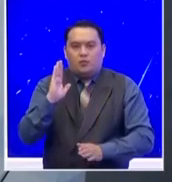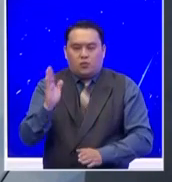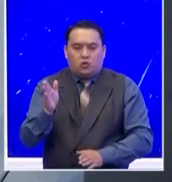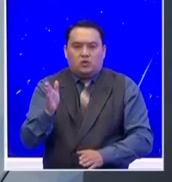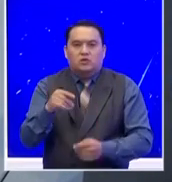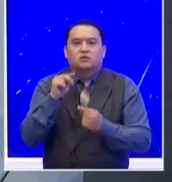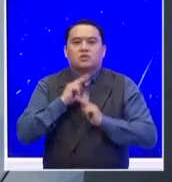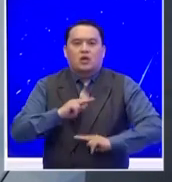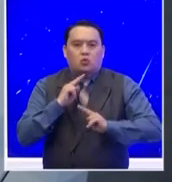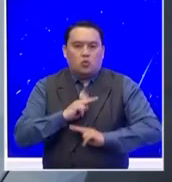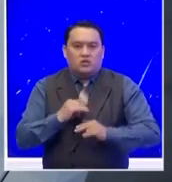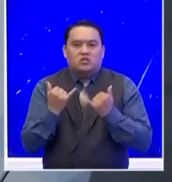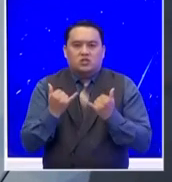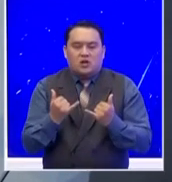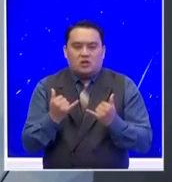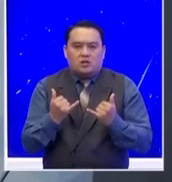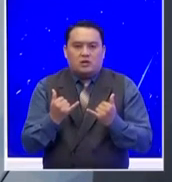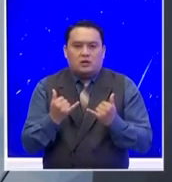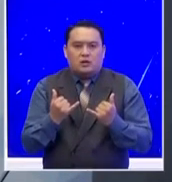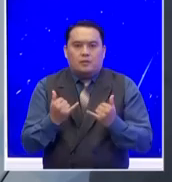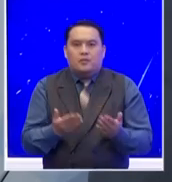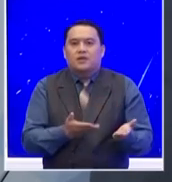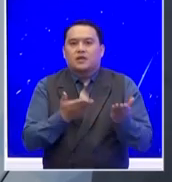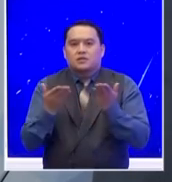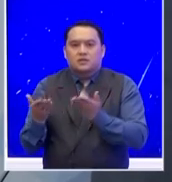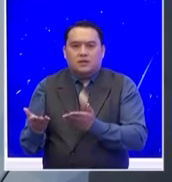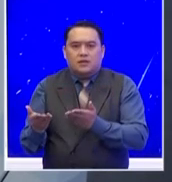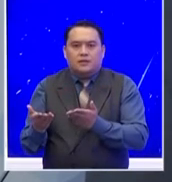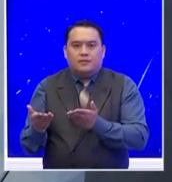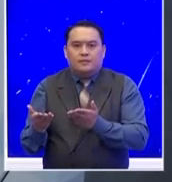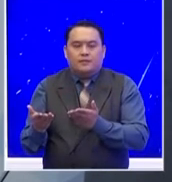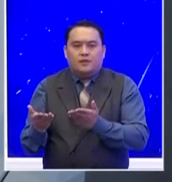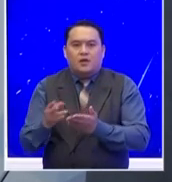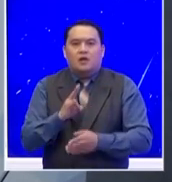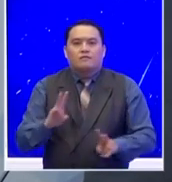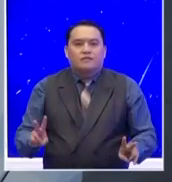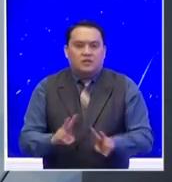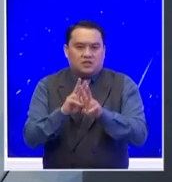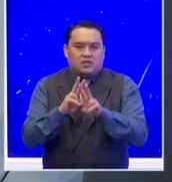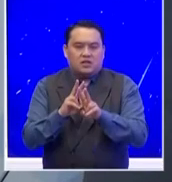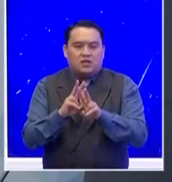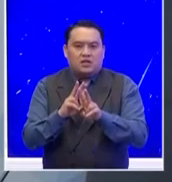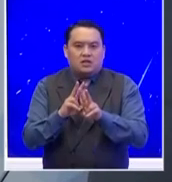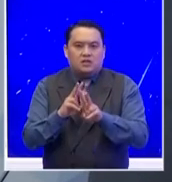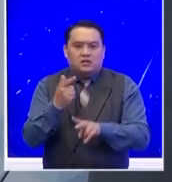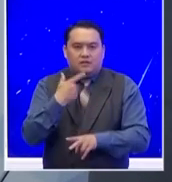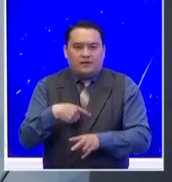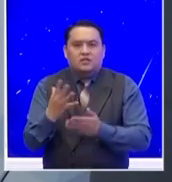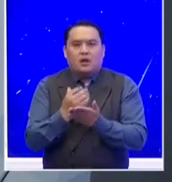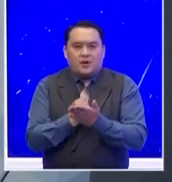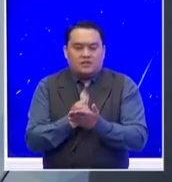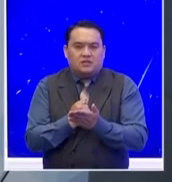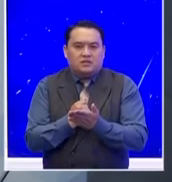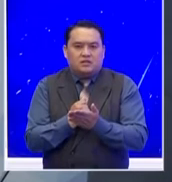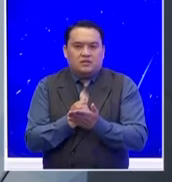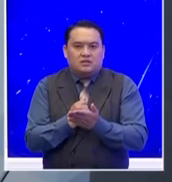есть сотрудники, сейчас мы параллельно пригласили с Нур-Султана, также из своих резервов среди